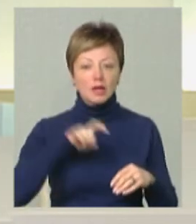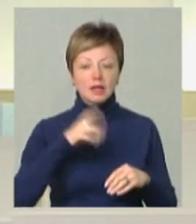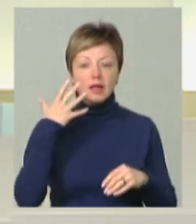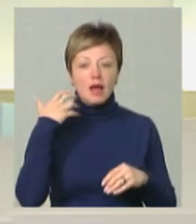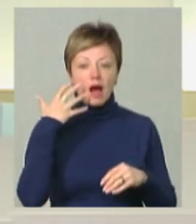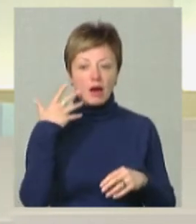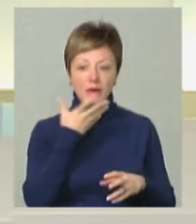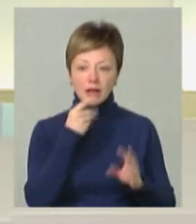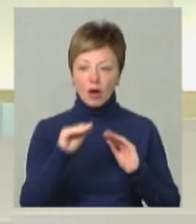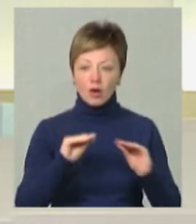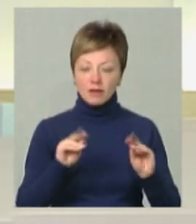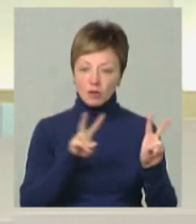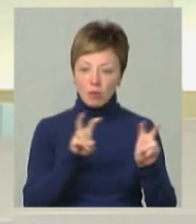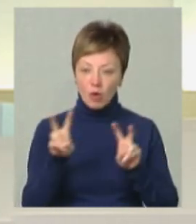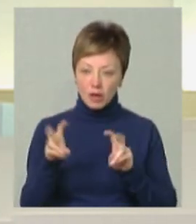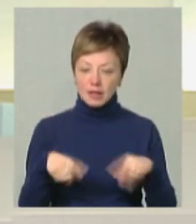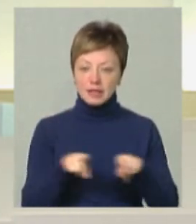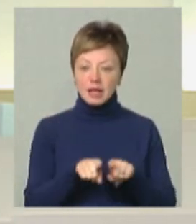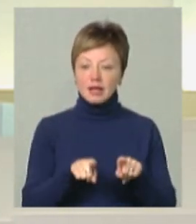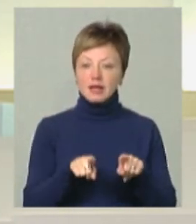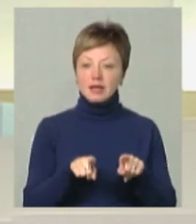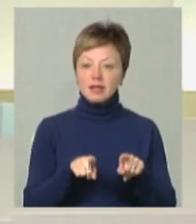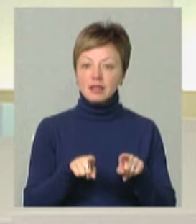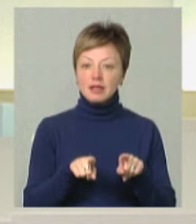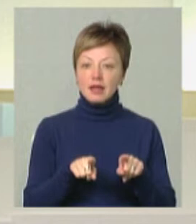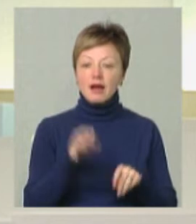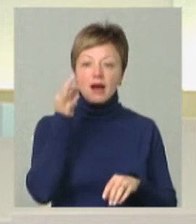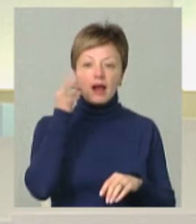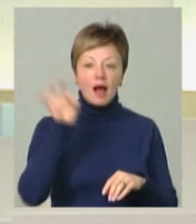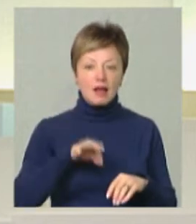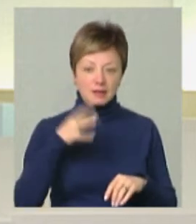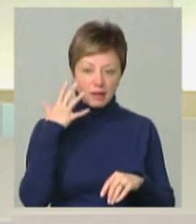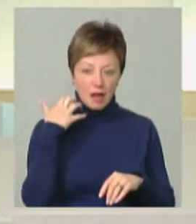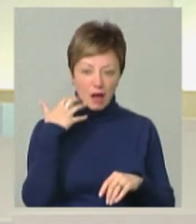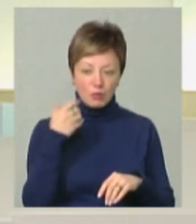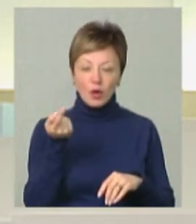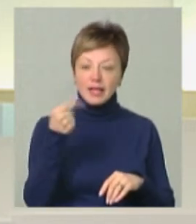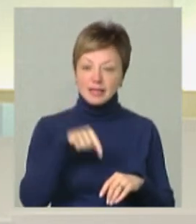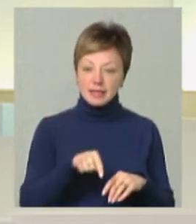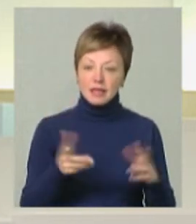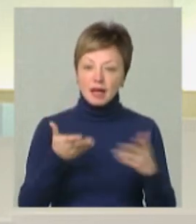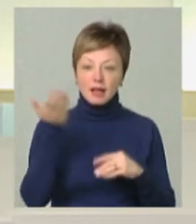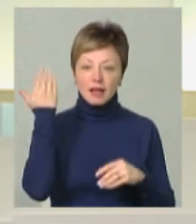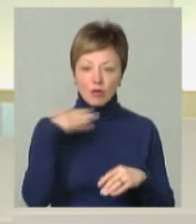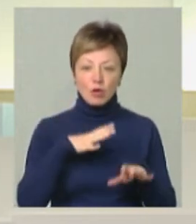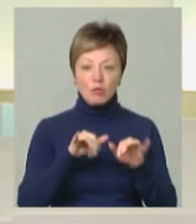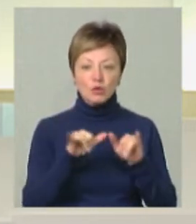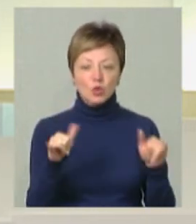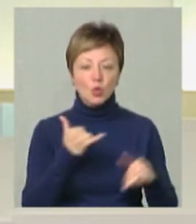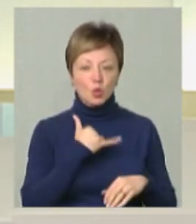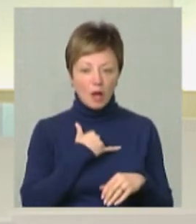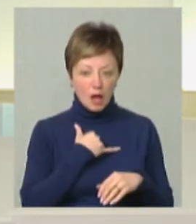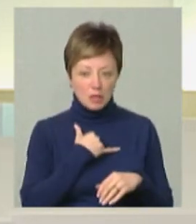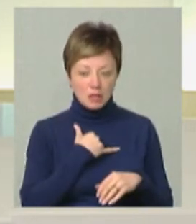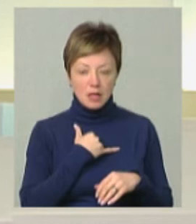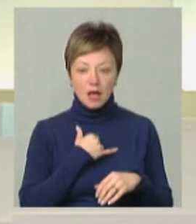яблуню декоративних порід, так звані сортів, так звані райські яблука. Ті, які, ну, здавна були поширені у нас. Я б